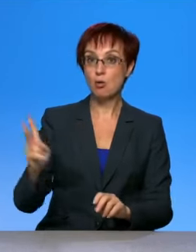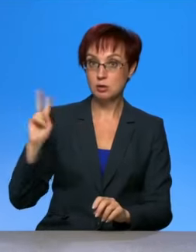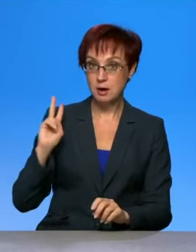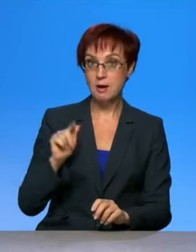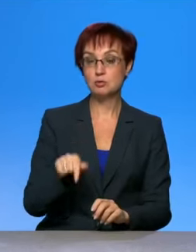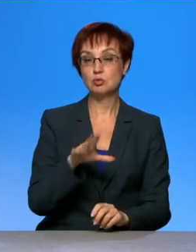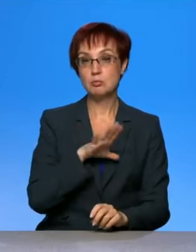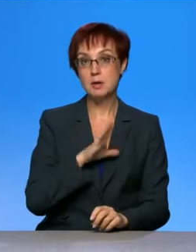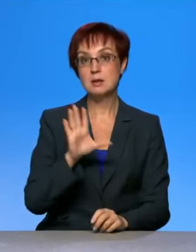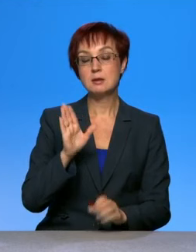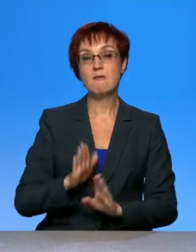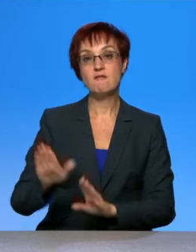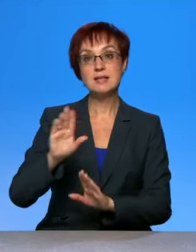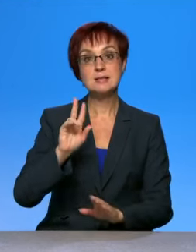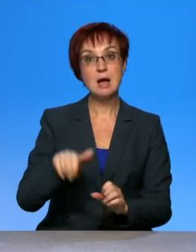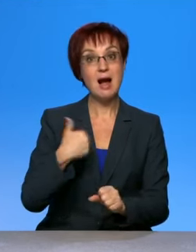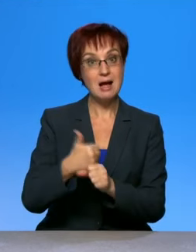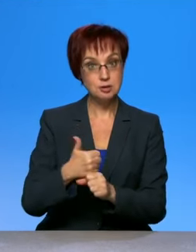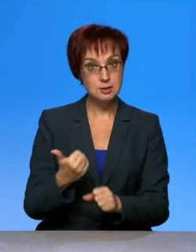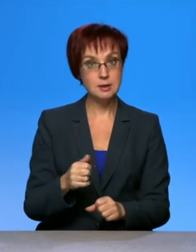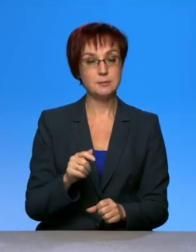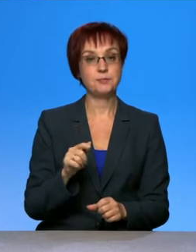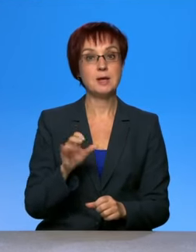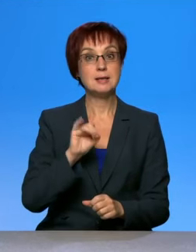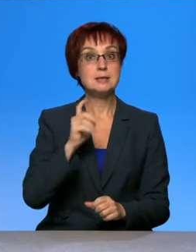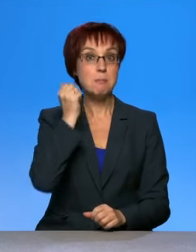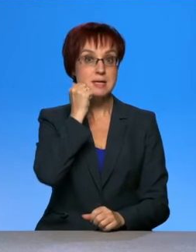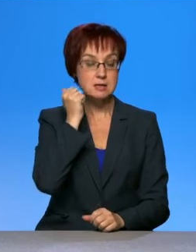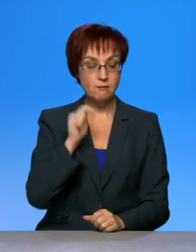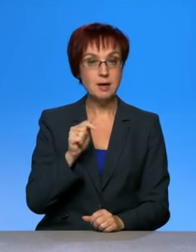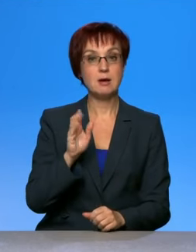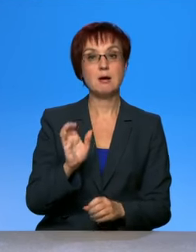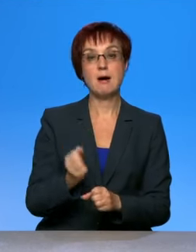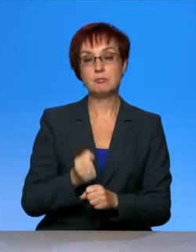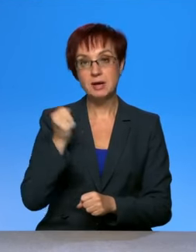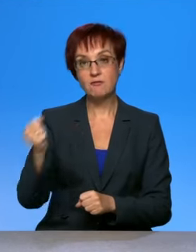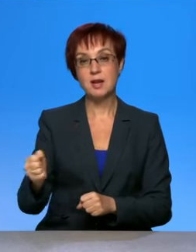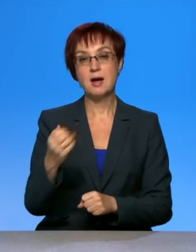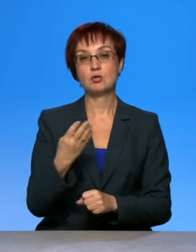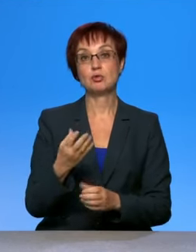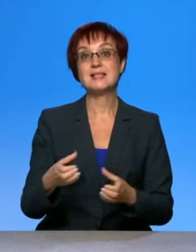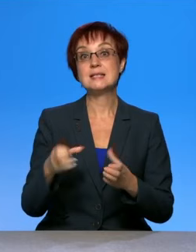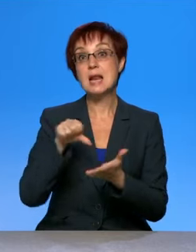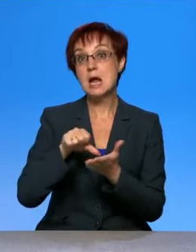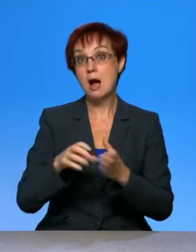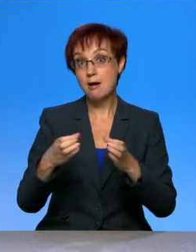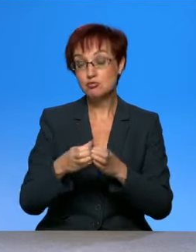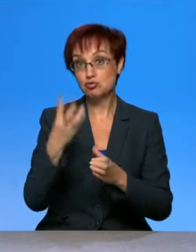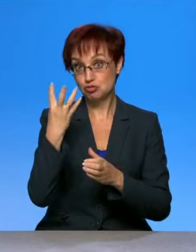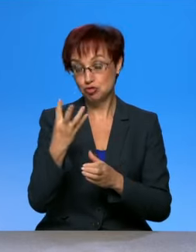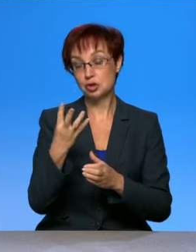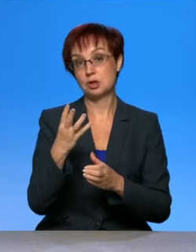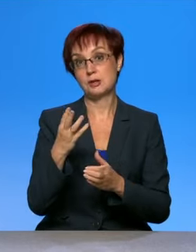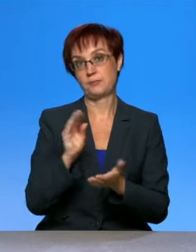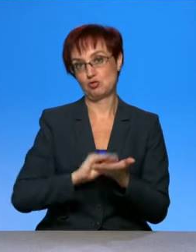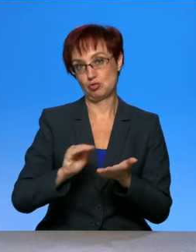в бонне и из Советского Союза из Москвы туда отправляет делегацию из четырёх журналистов в которой были мои родители как германи